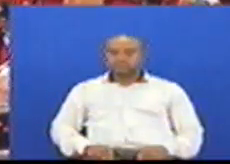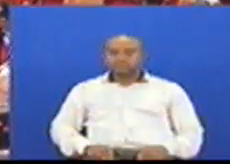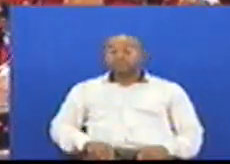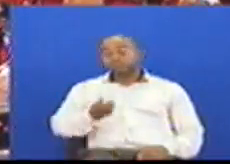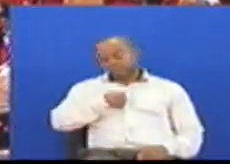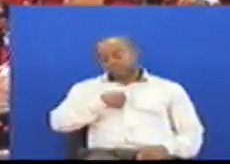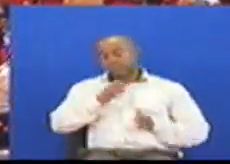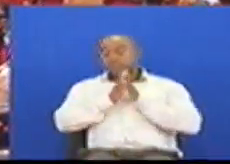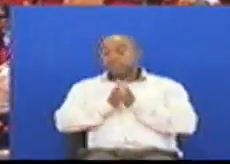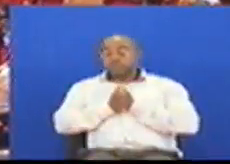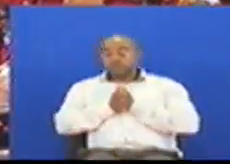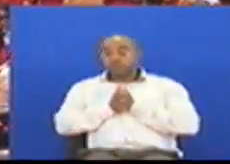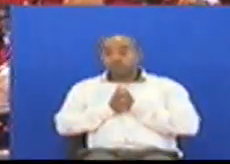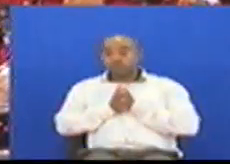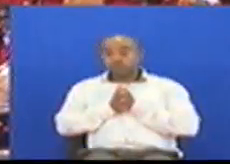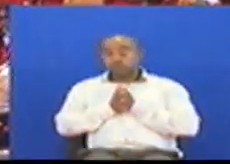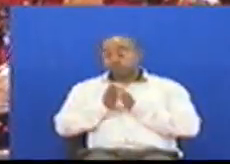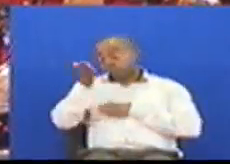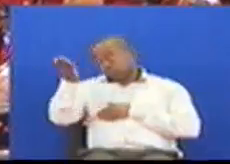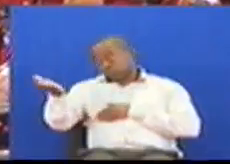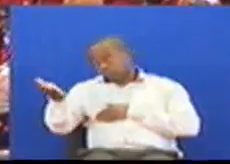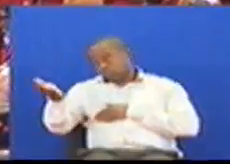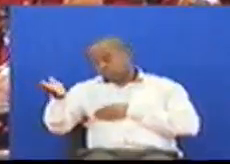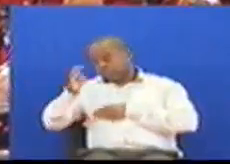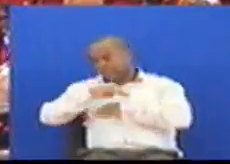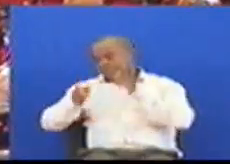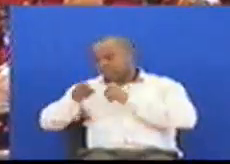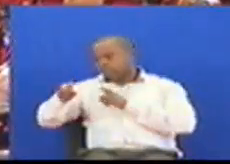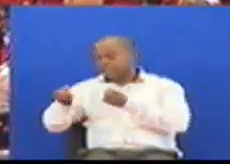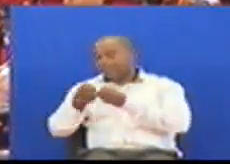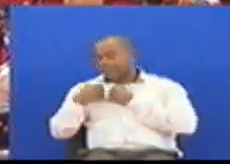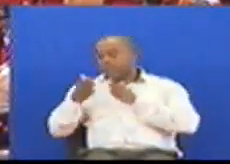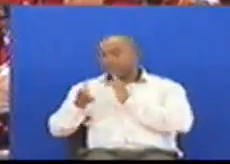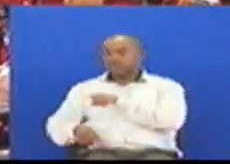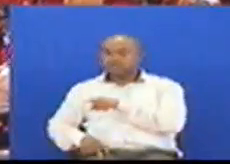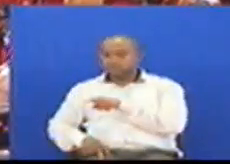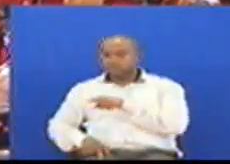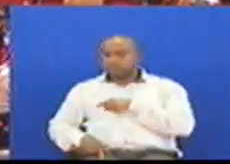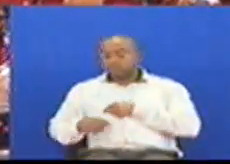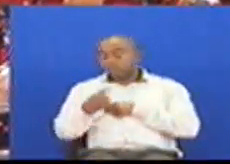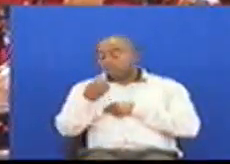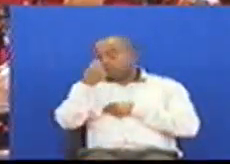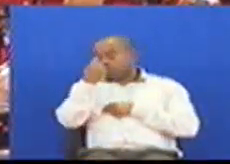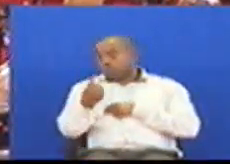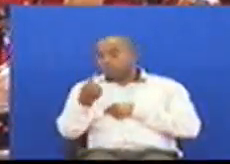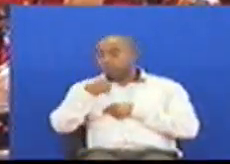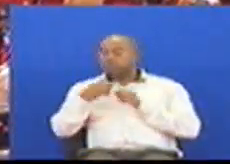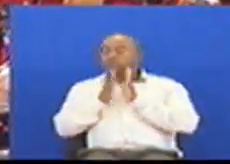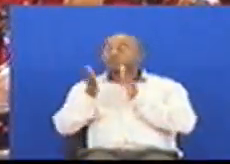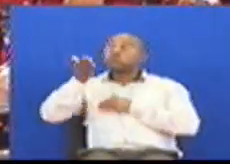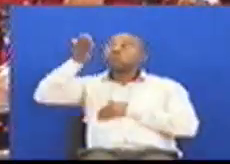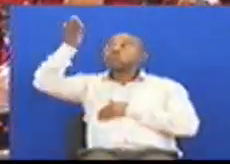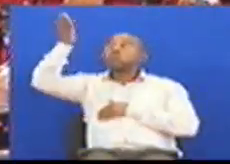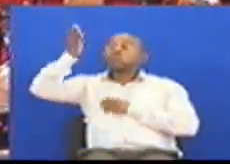Nakushukuru Mheshimiwa Naibu Spika kwa kunipa nafasi. Kwanza napenda nimshukuru Mwenyezi Mungu mwenye wingi